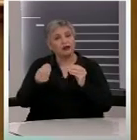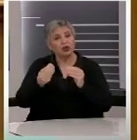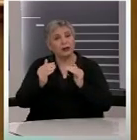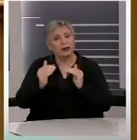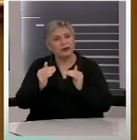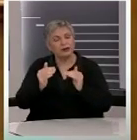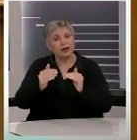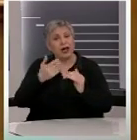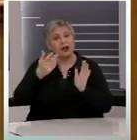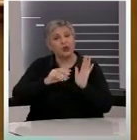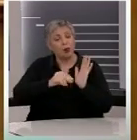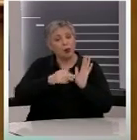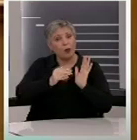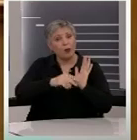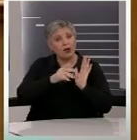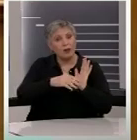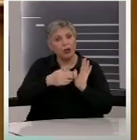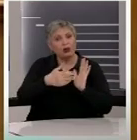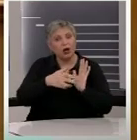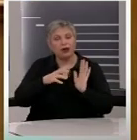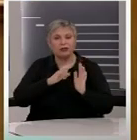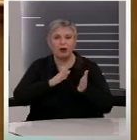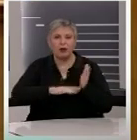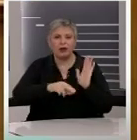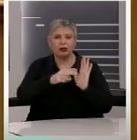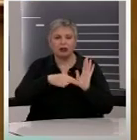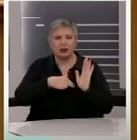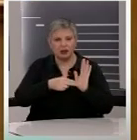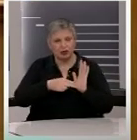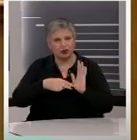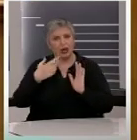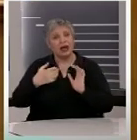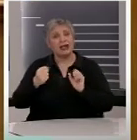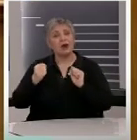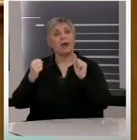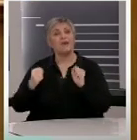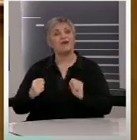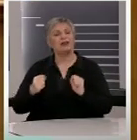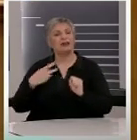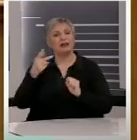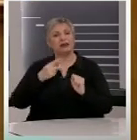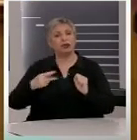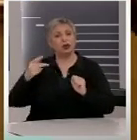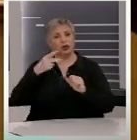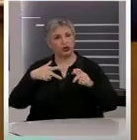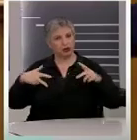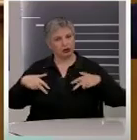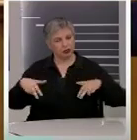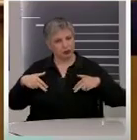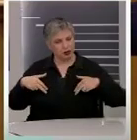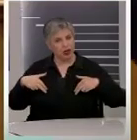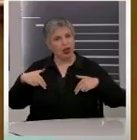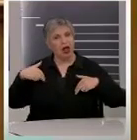βγούμε από τα μνημόνια, να βάλει τη βάση για κάποιο το κοινωνικό κράτος, να βελτιωθούν οι